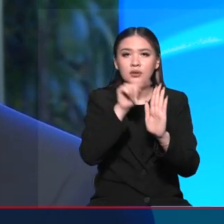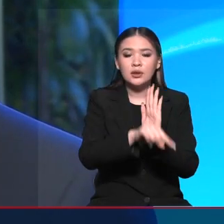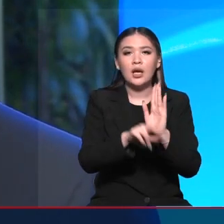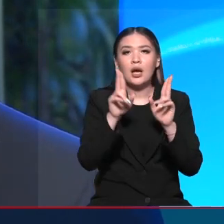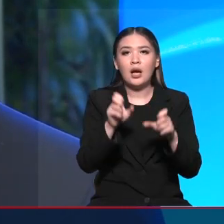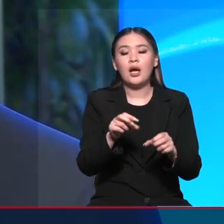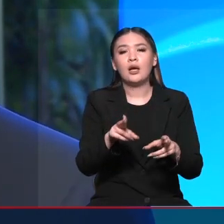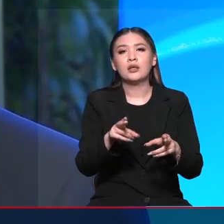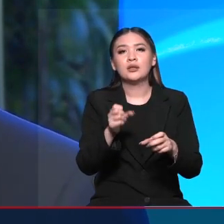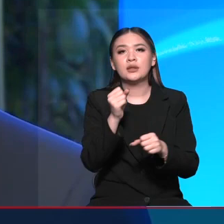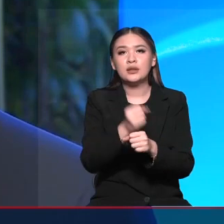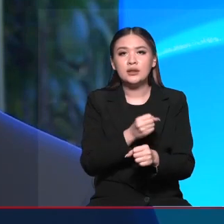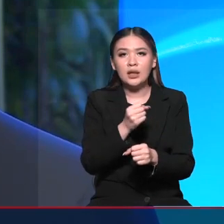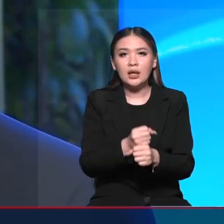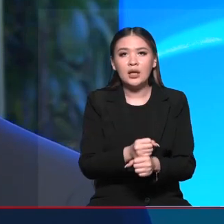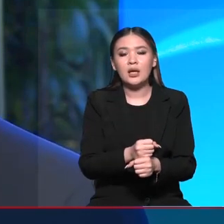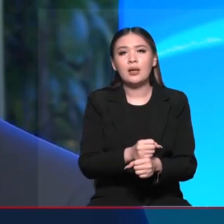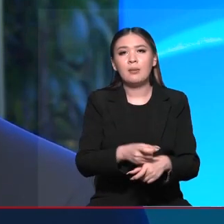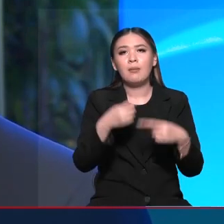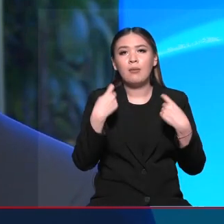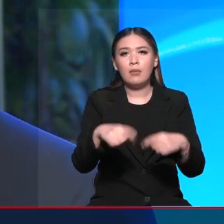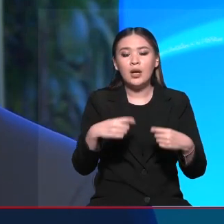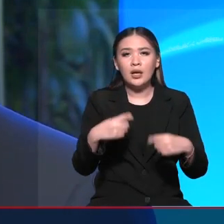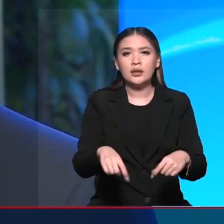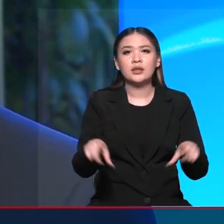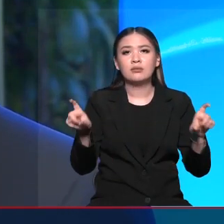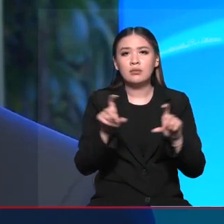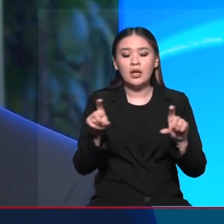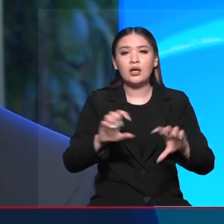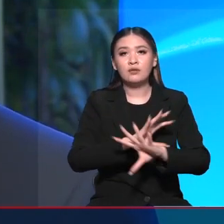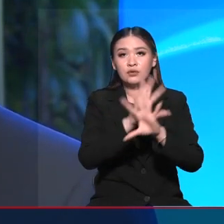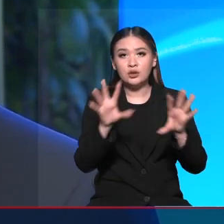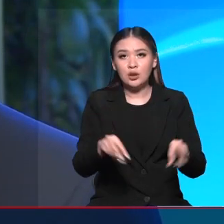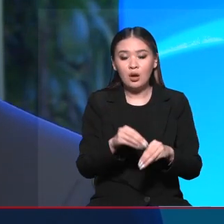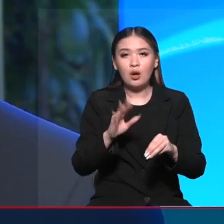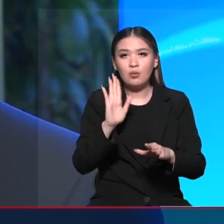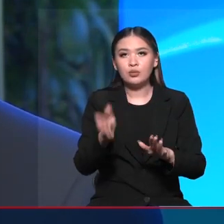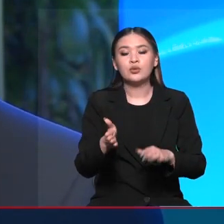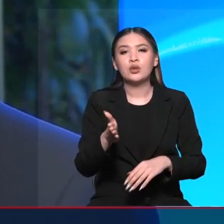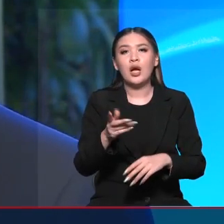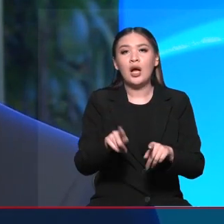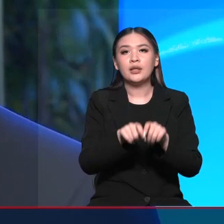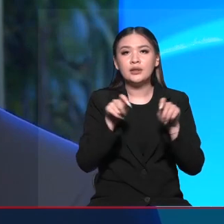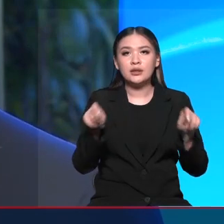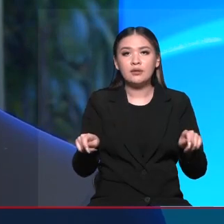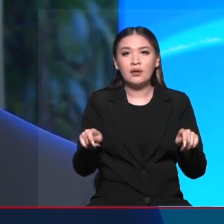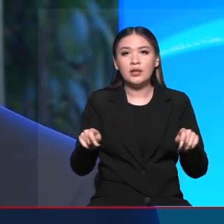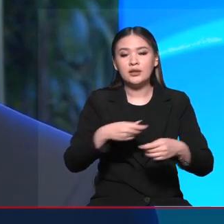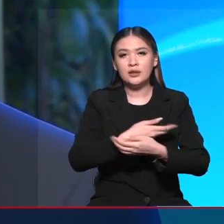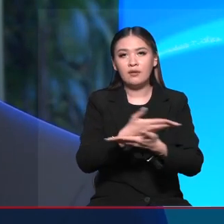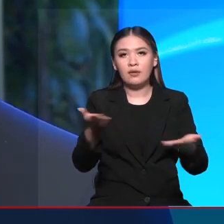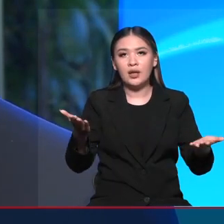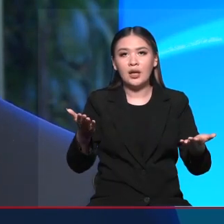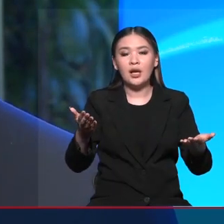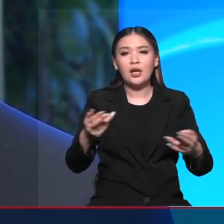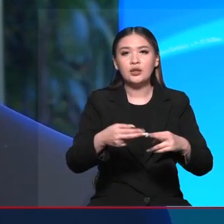делать value proposition, market fit, вот эти все основы. Нашим стартапам будем как бы открывать двери в